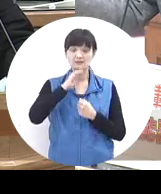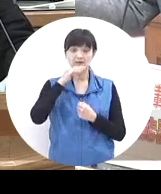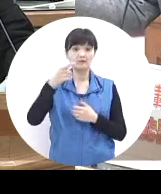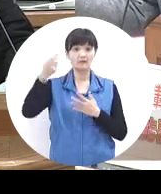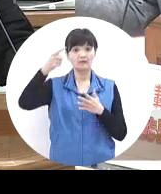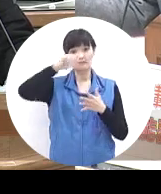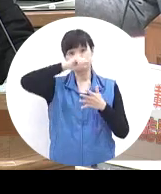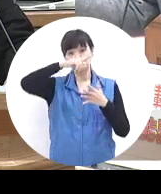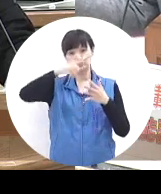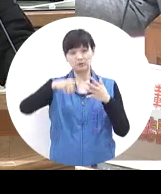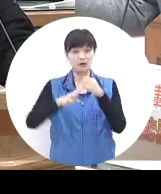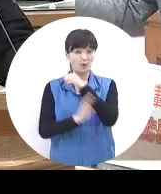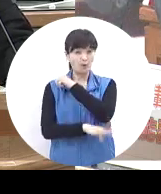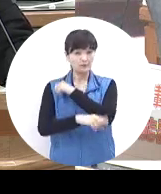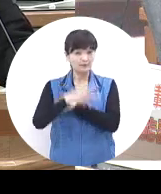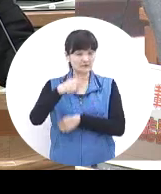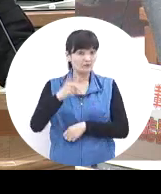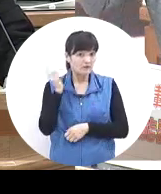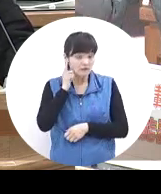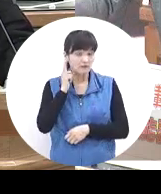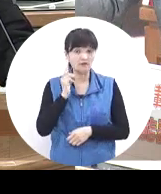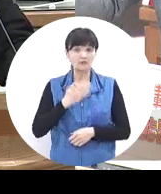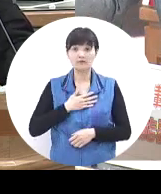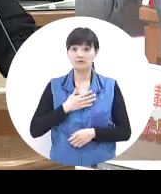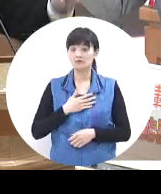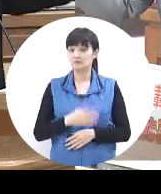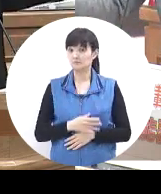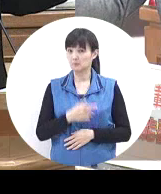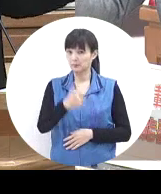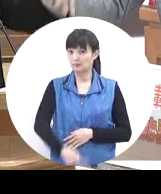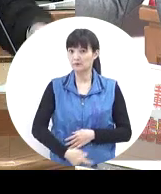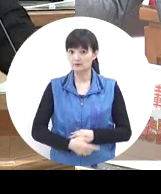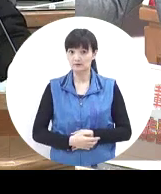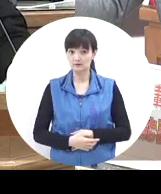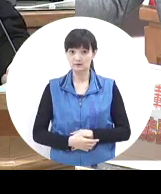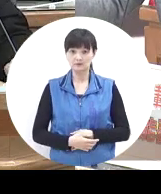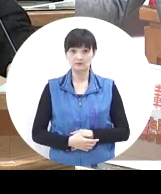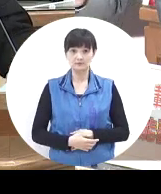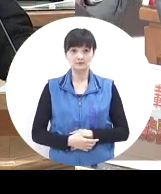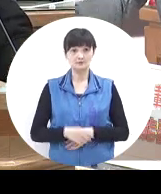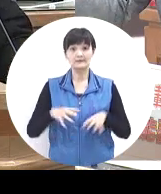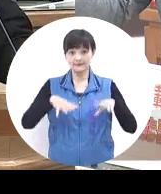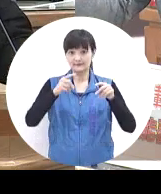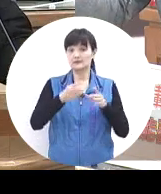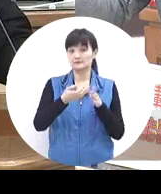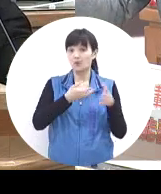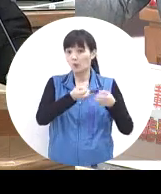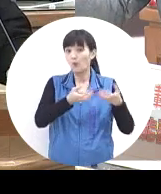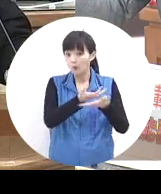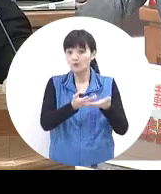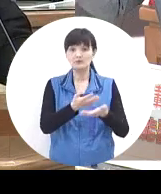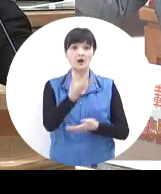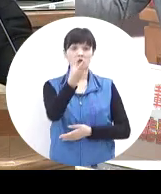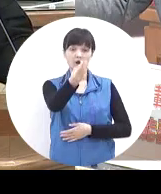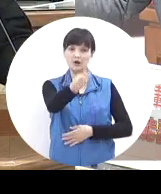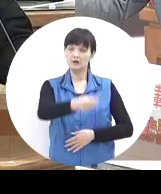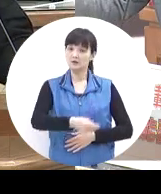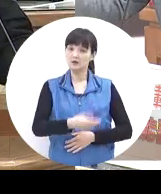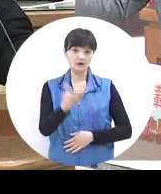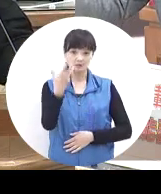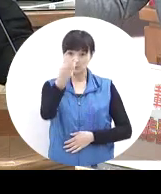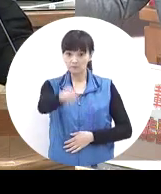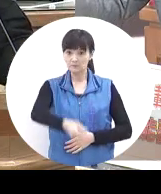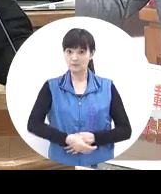长也是后来才知道啊， 都有 能不能在代替还是市长 一开始就有沟通了啦， 对吧？没有啊，没有来沟通